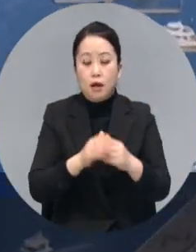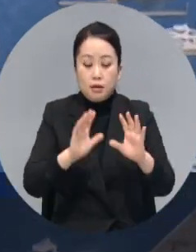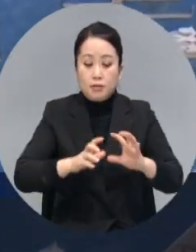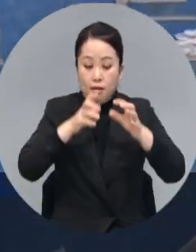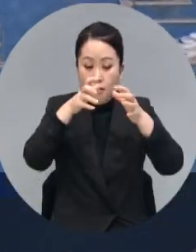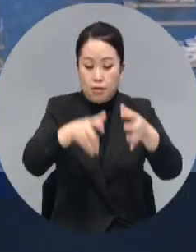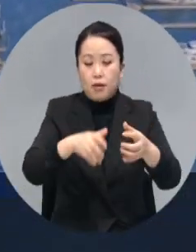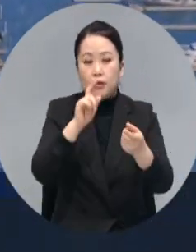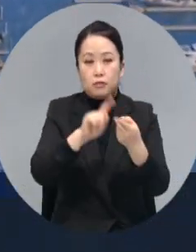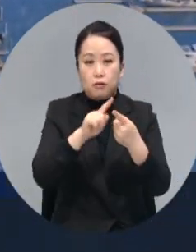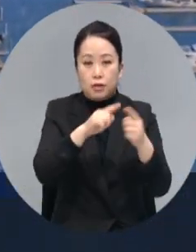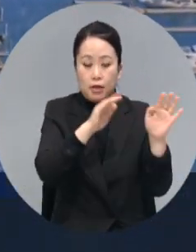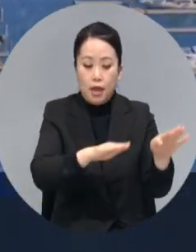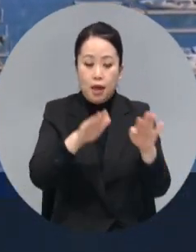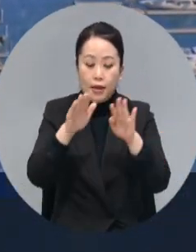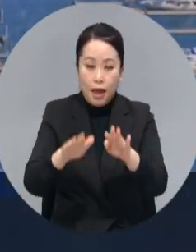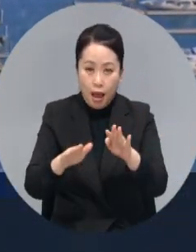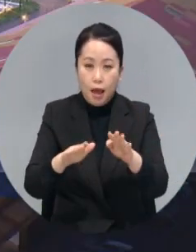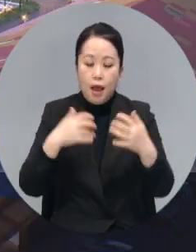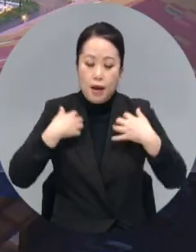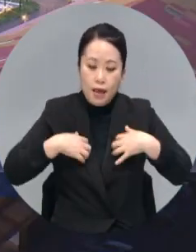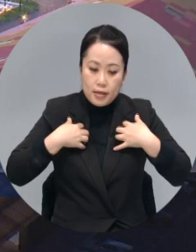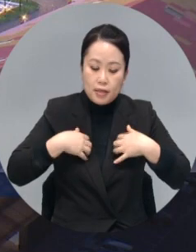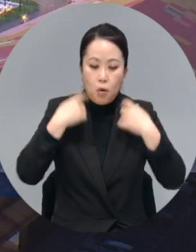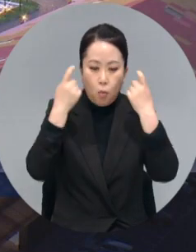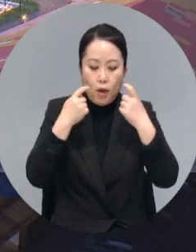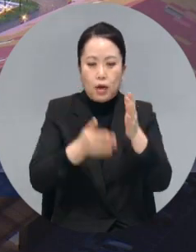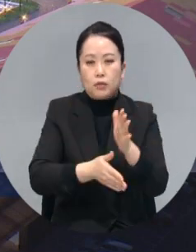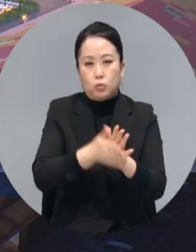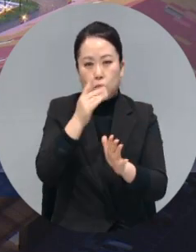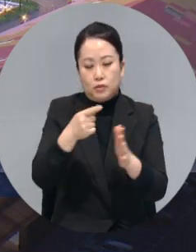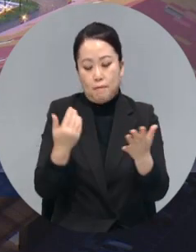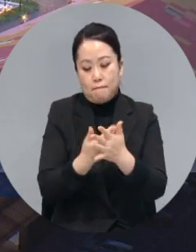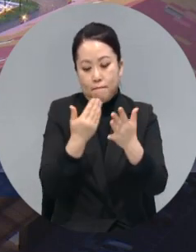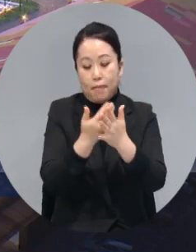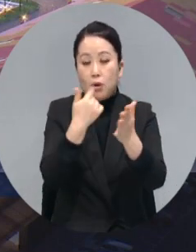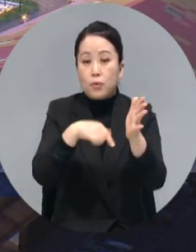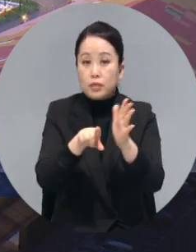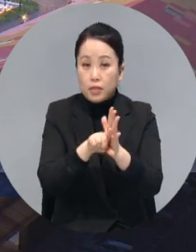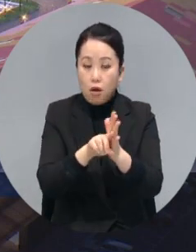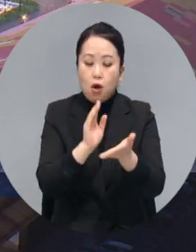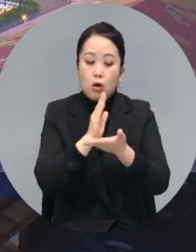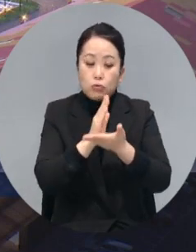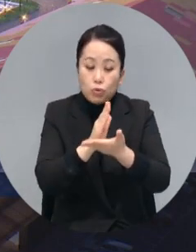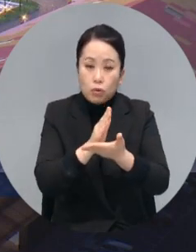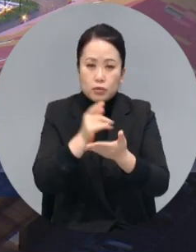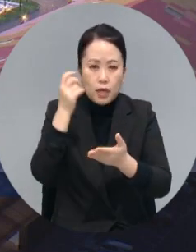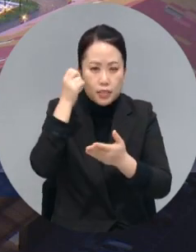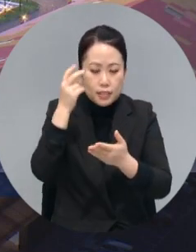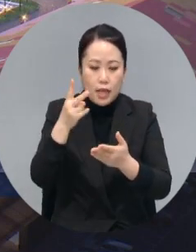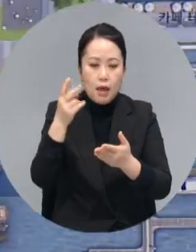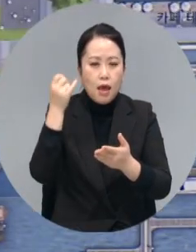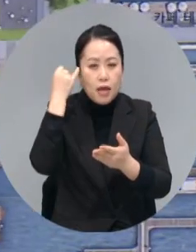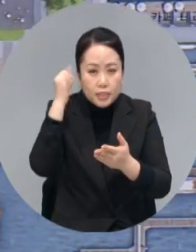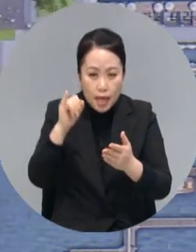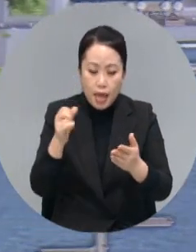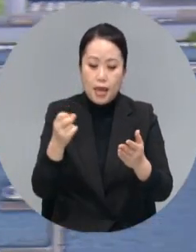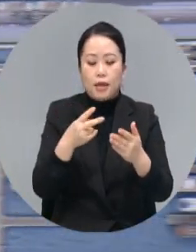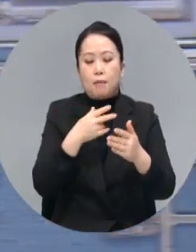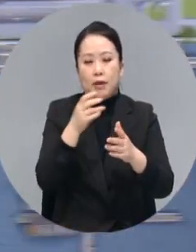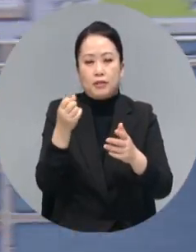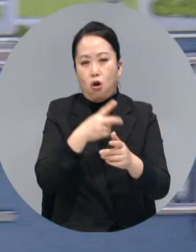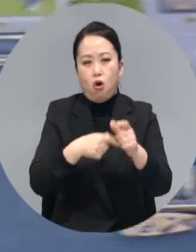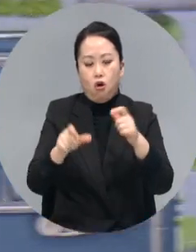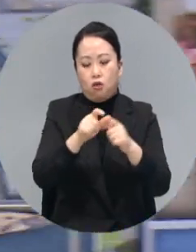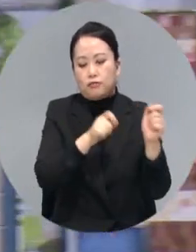관광도시로 거듭날 수 있도록 이번 수영마 요트 경기장 재개발을 더 이상 늦출 수 없는 상황이고. 문제가